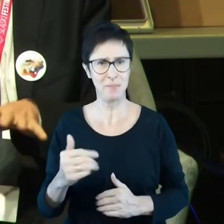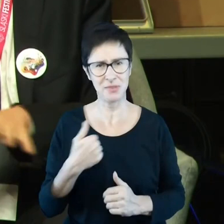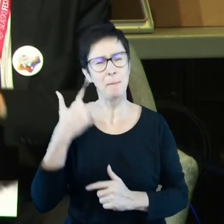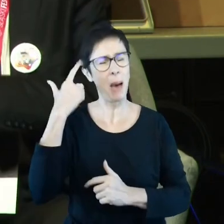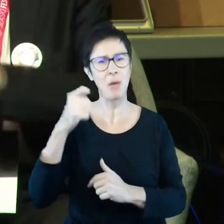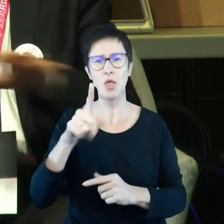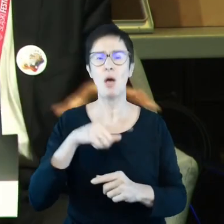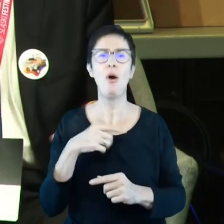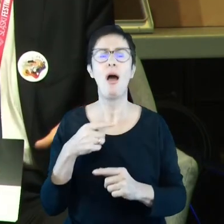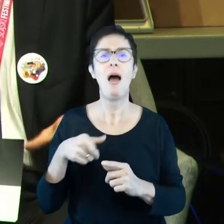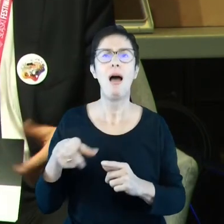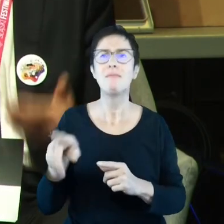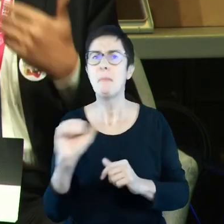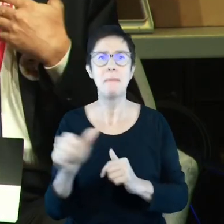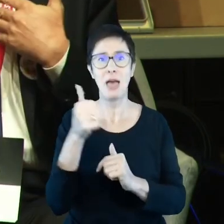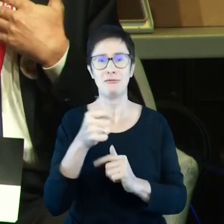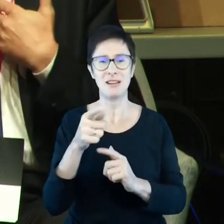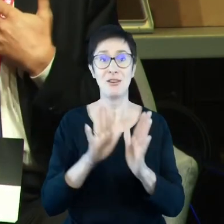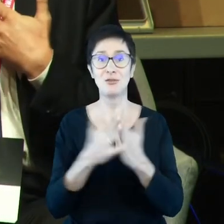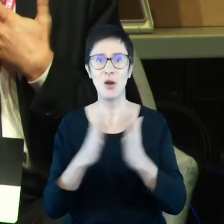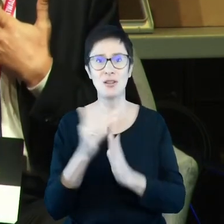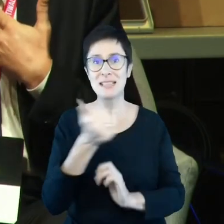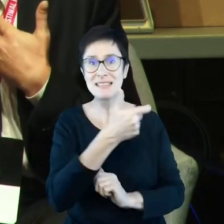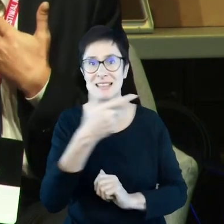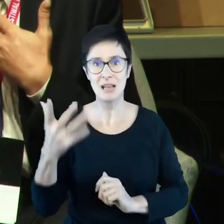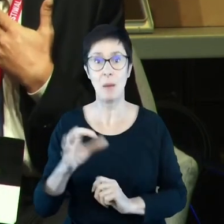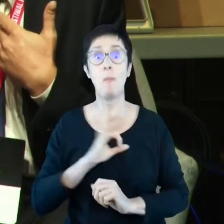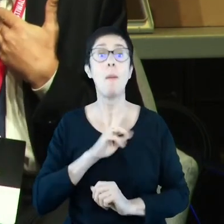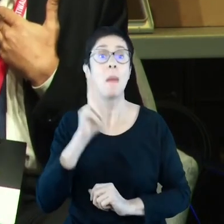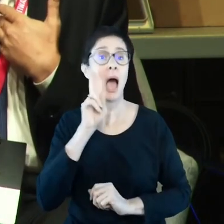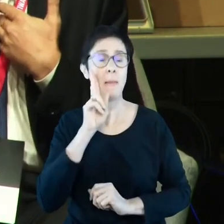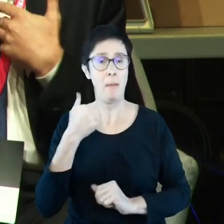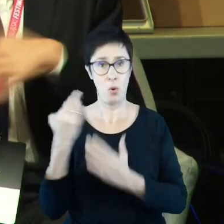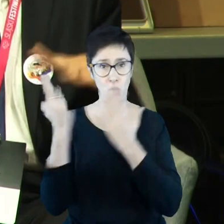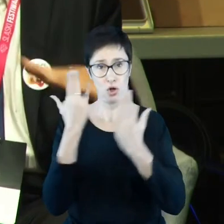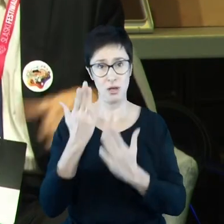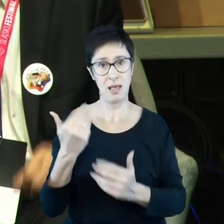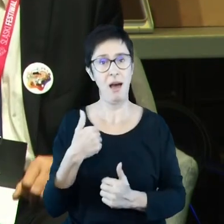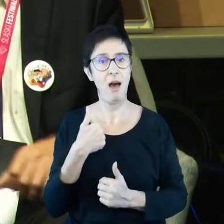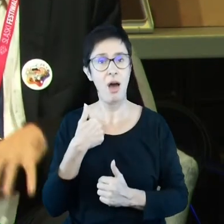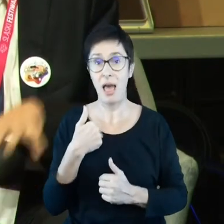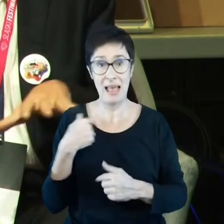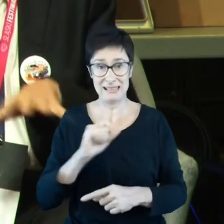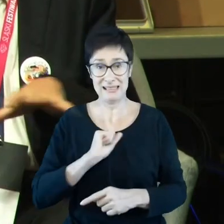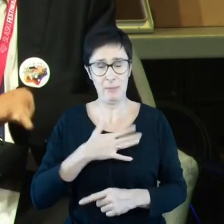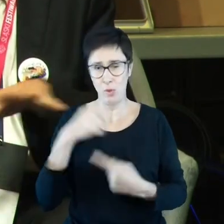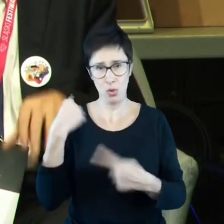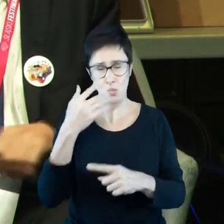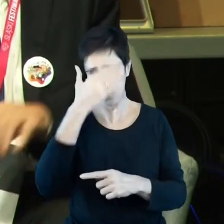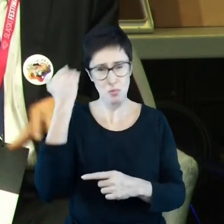pierwszych serii książeczek, które czytała moja mama mnie. Ja jeszcze nie umiałem sam czytać. Muminki było to